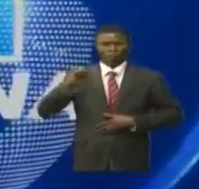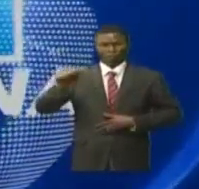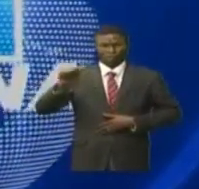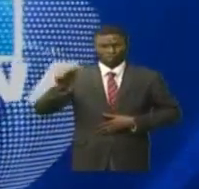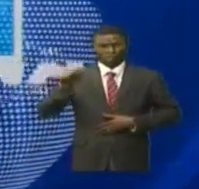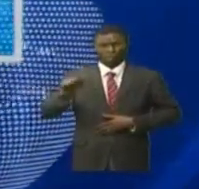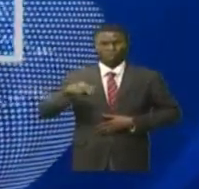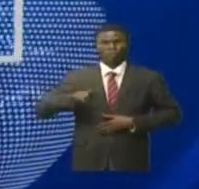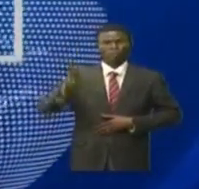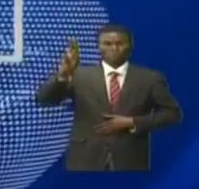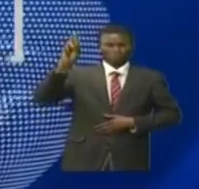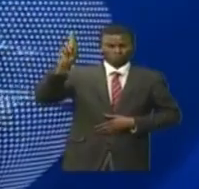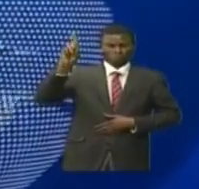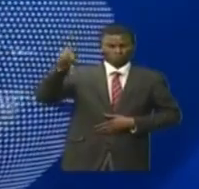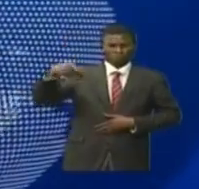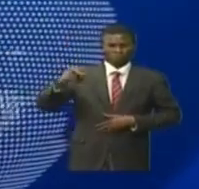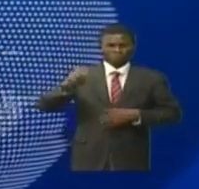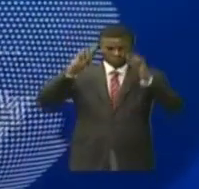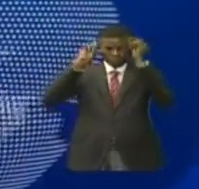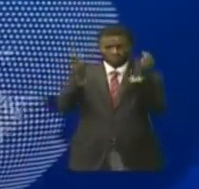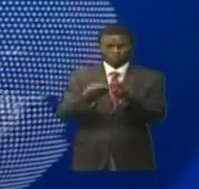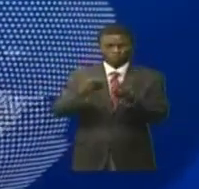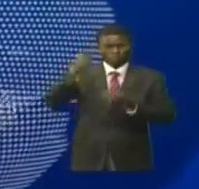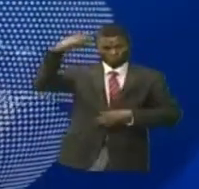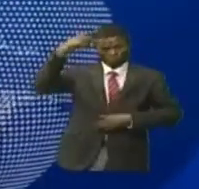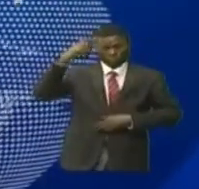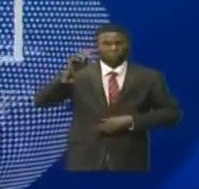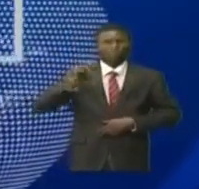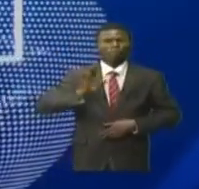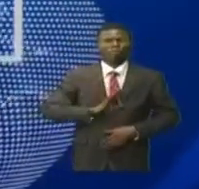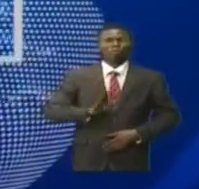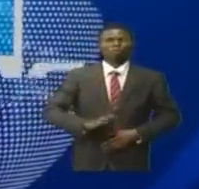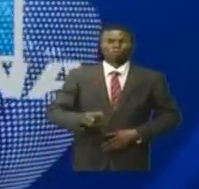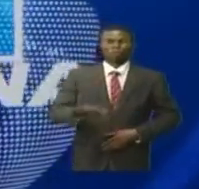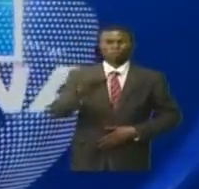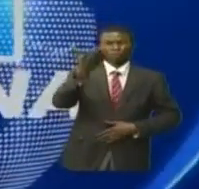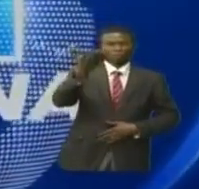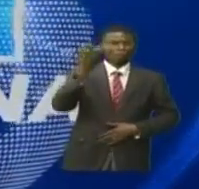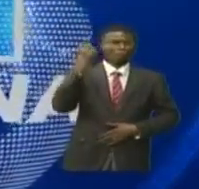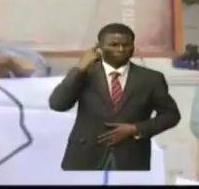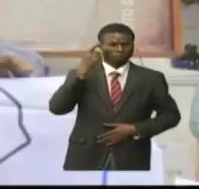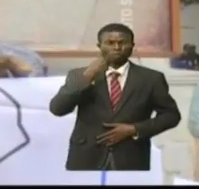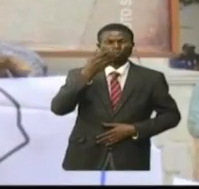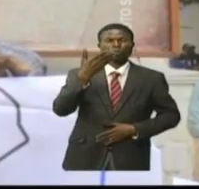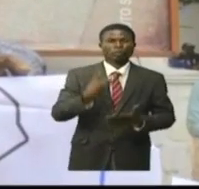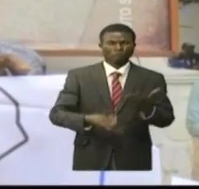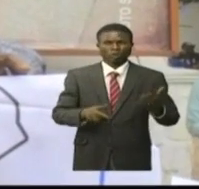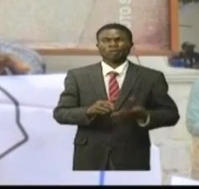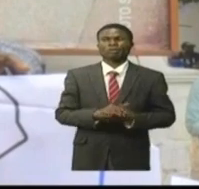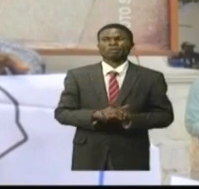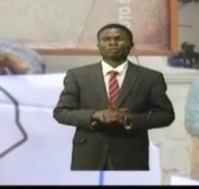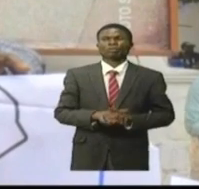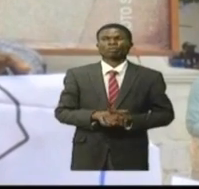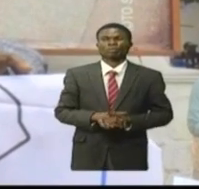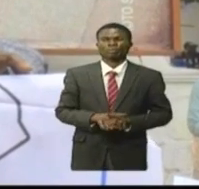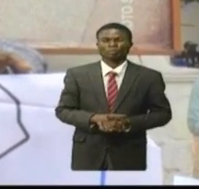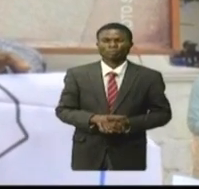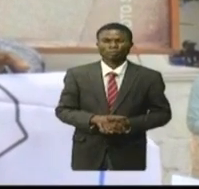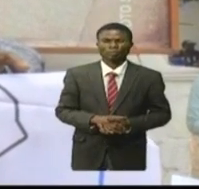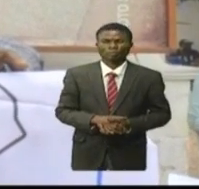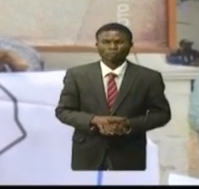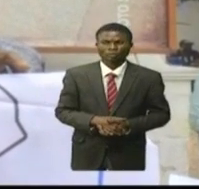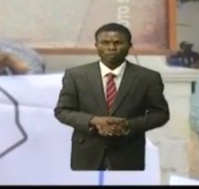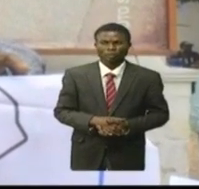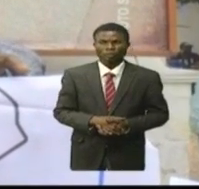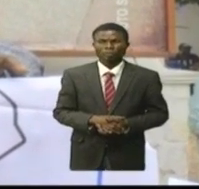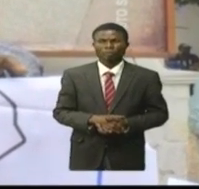l'UDPS partie présidentielle pour plus de détails je vous propose de suivre ceci que